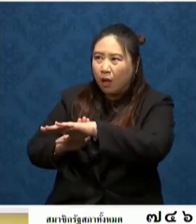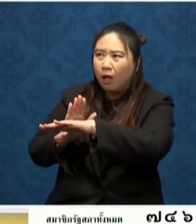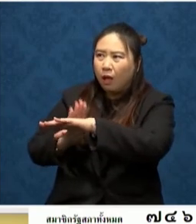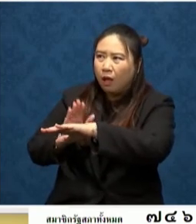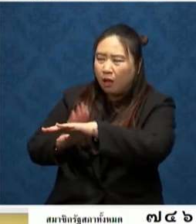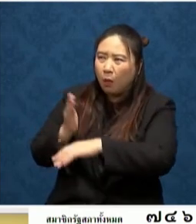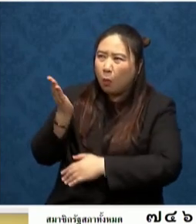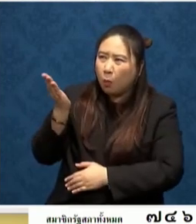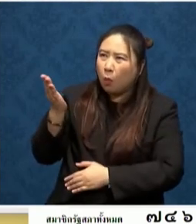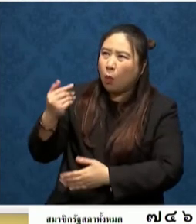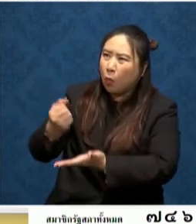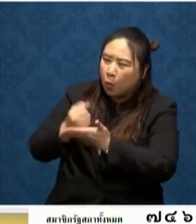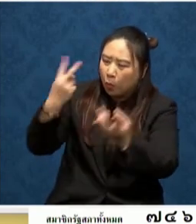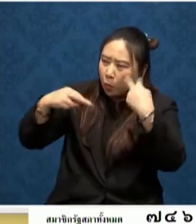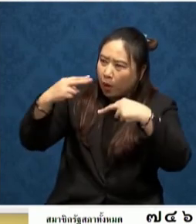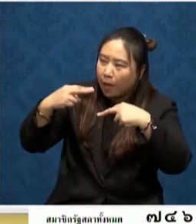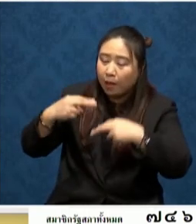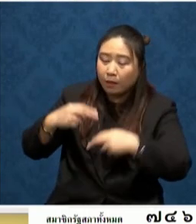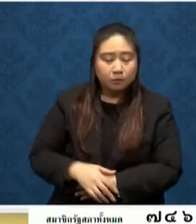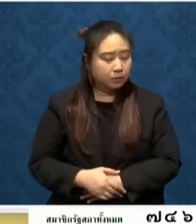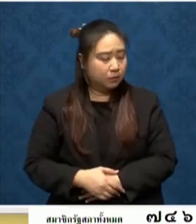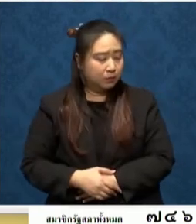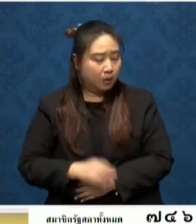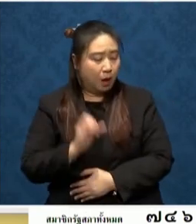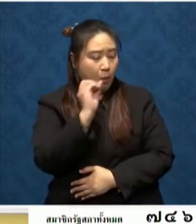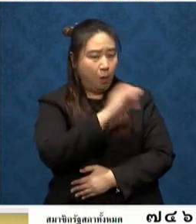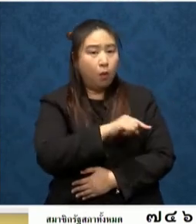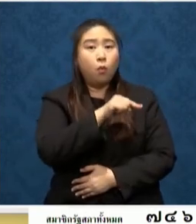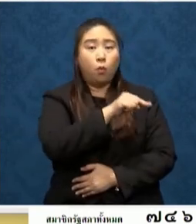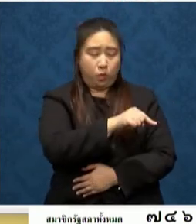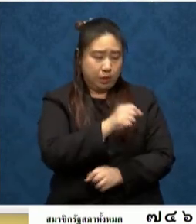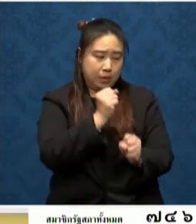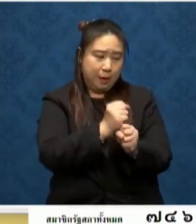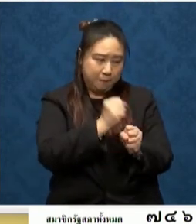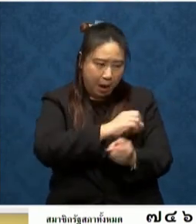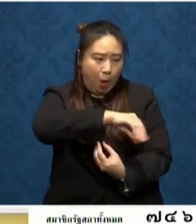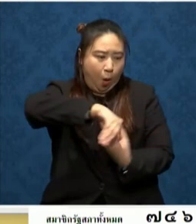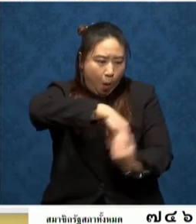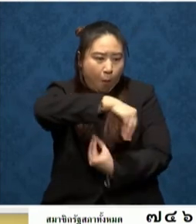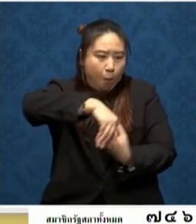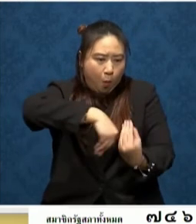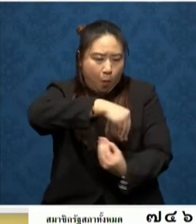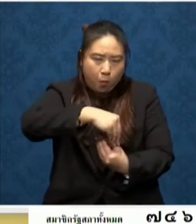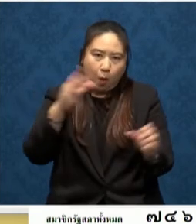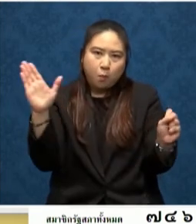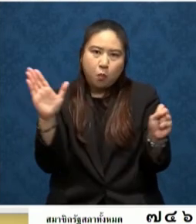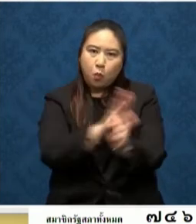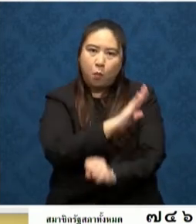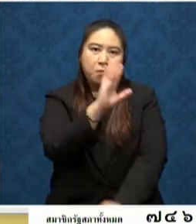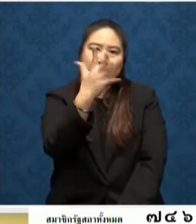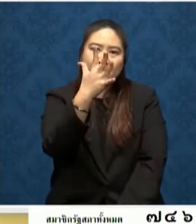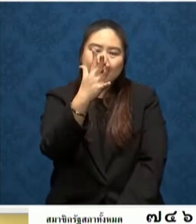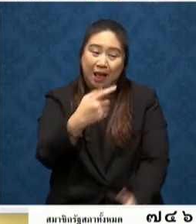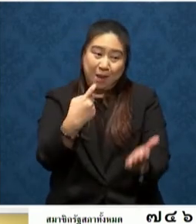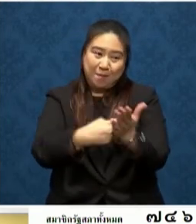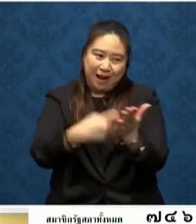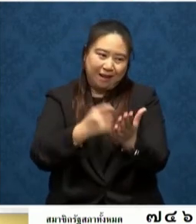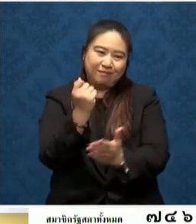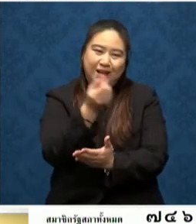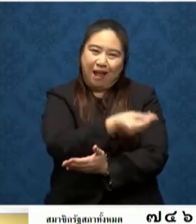ตอบกมาว่าผมยงทำงานไม่ถึงตามจำนวนที่บิษัทกำหนดจะได้รัสวดอกกนประกนอุบัิเทศ